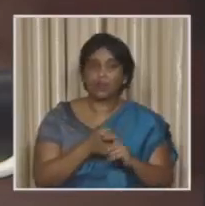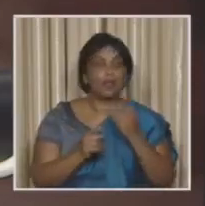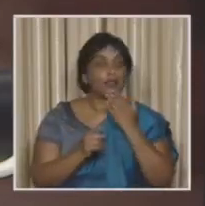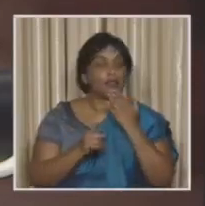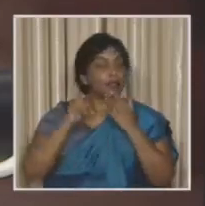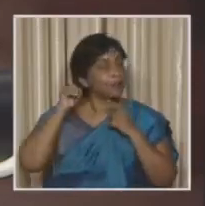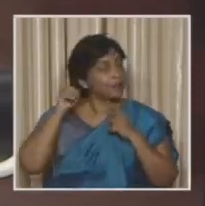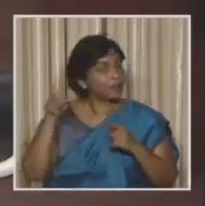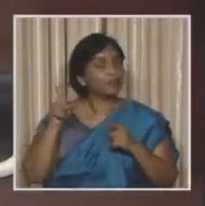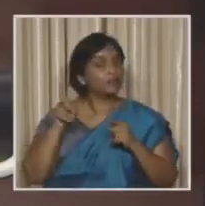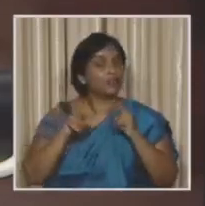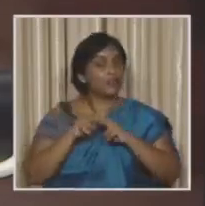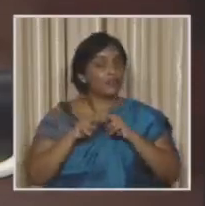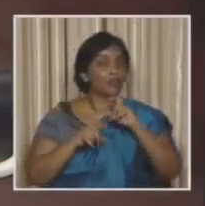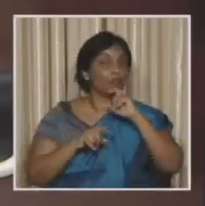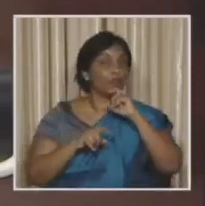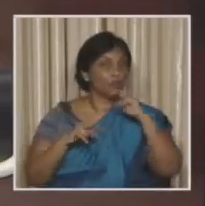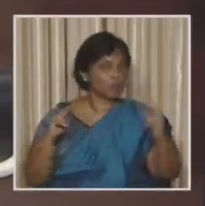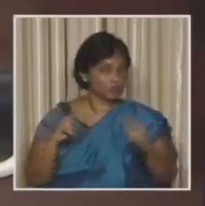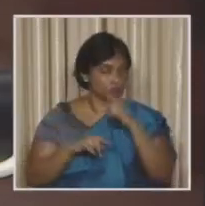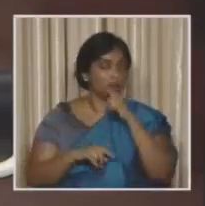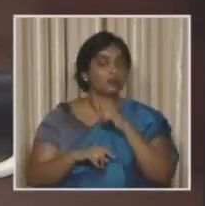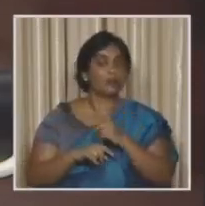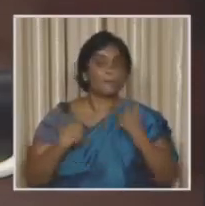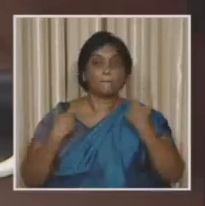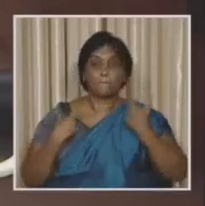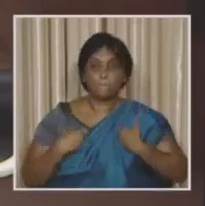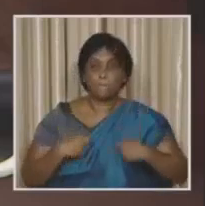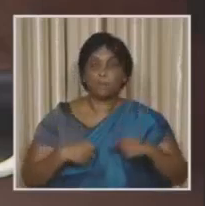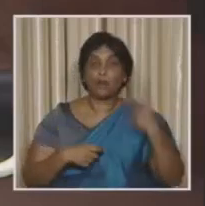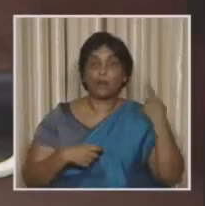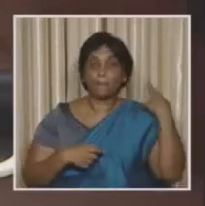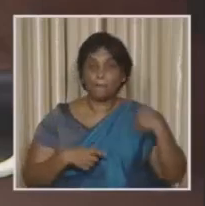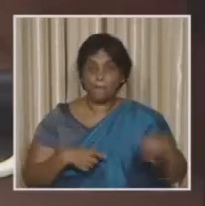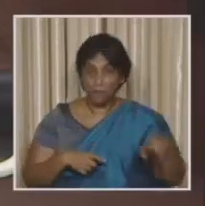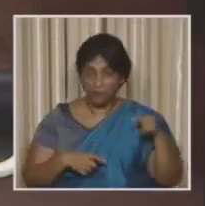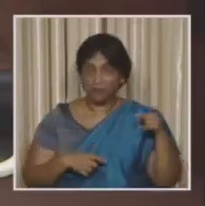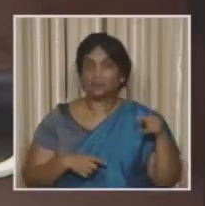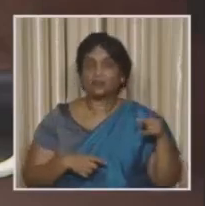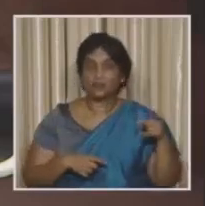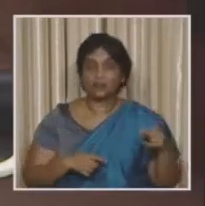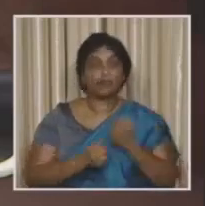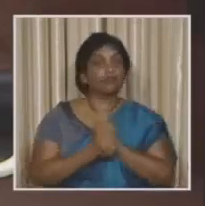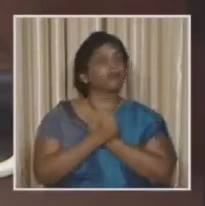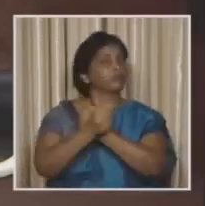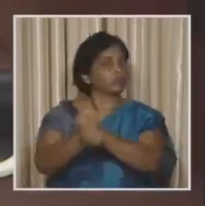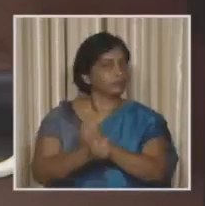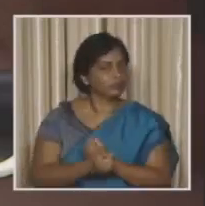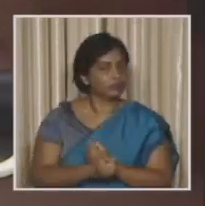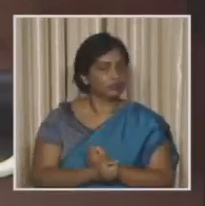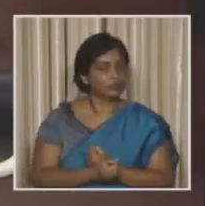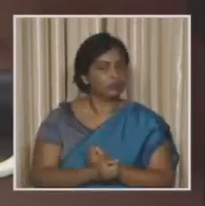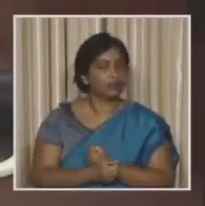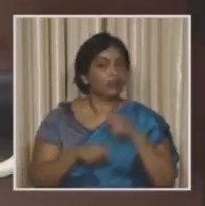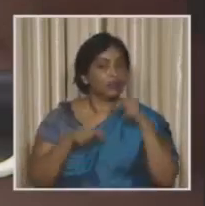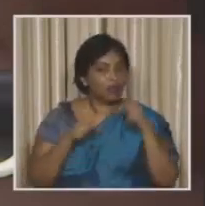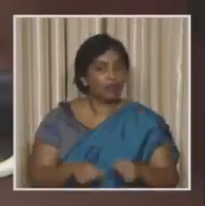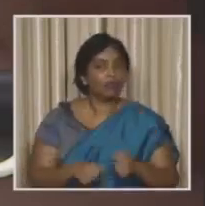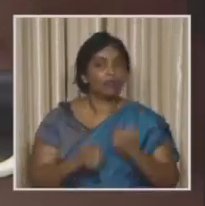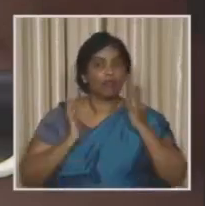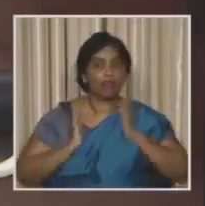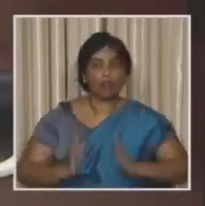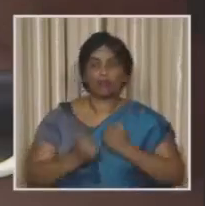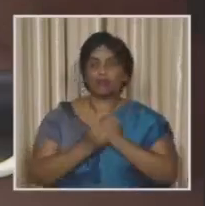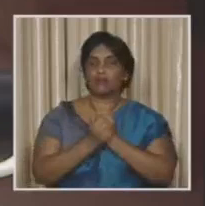ඇමරිකන් එක්සත් ජනපදයේ ෆෙඩරල් අධිකරණයකදී මහින්ද රාජපක්ෂගේ මස්සිනා ජාලි වික්‍රමසූරිය හිරේරියනි අදත් ඇඟ බදලා